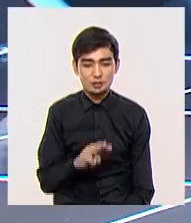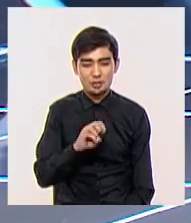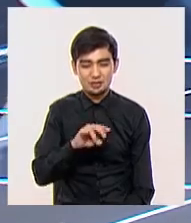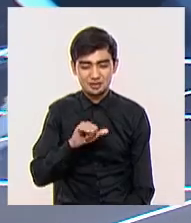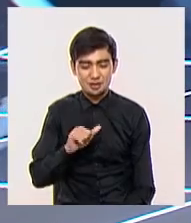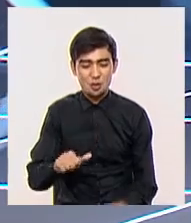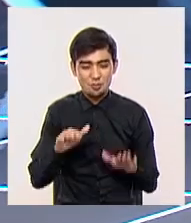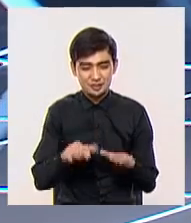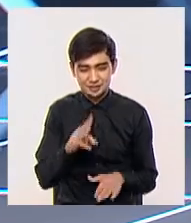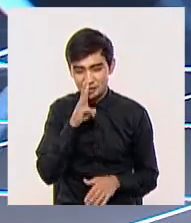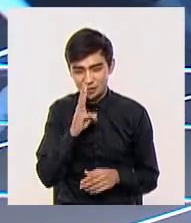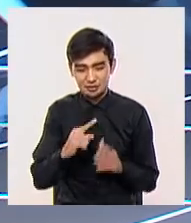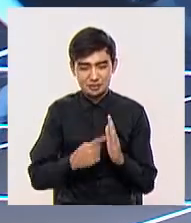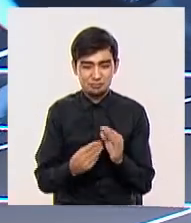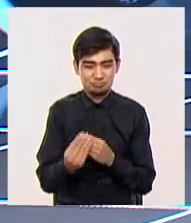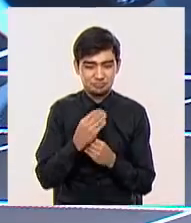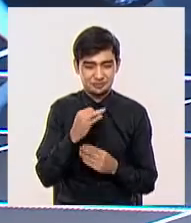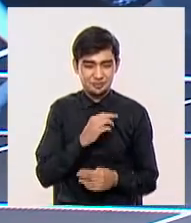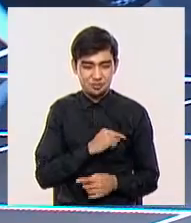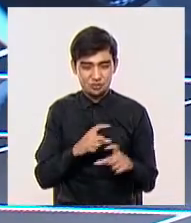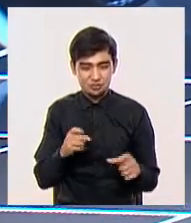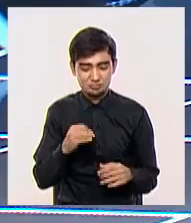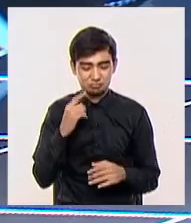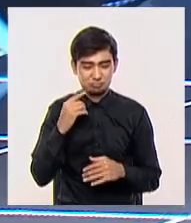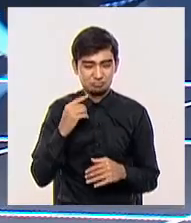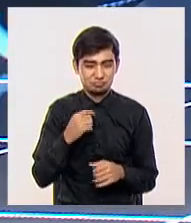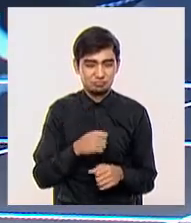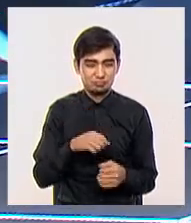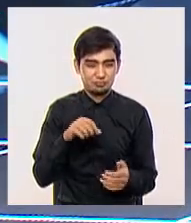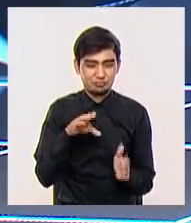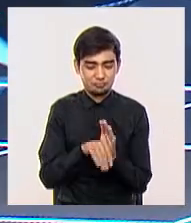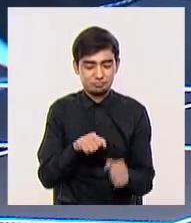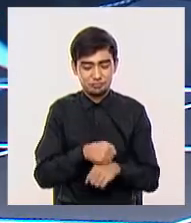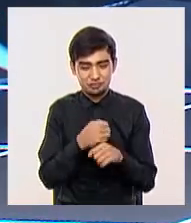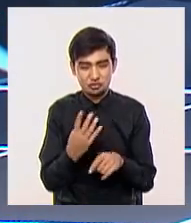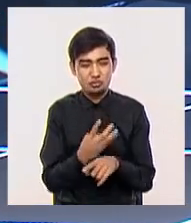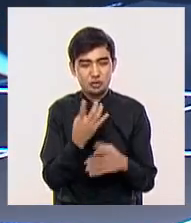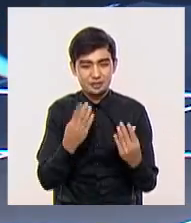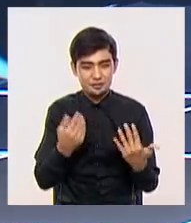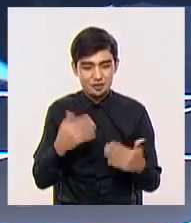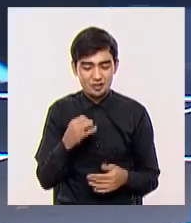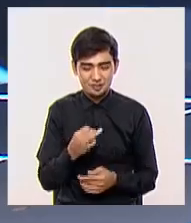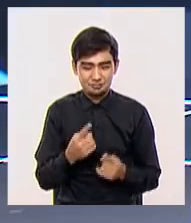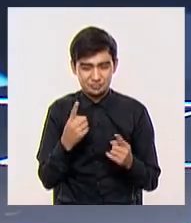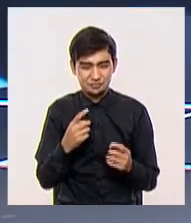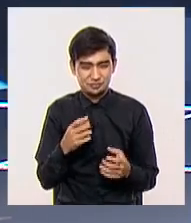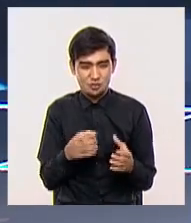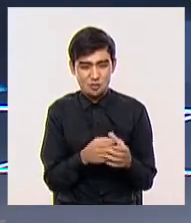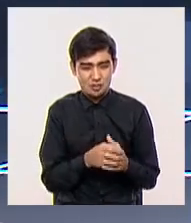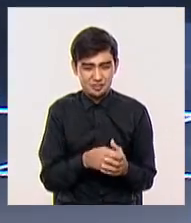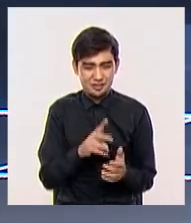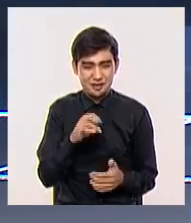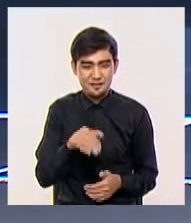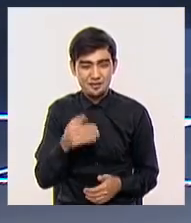Маңғыстауда жалақы көтеруді талап еткен жұмысшылардың ереуілдеп тұрғандарына осымен 4-ші күн. Ірі мұнай компанияларына қызмет көрсететін